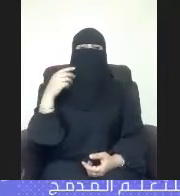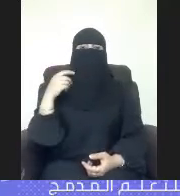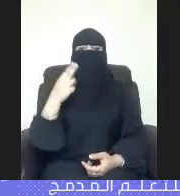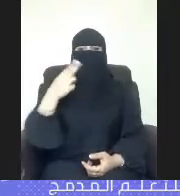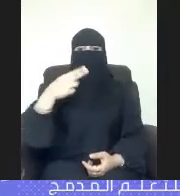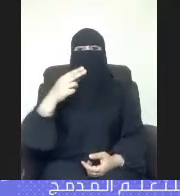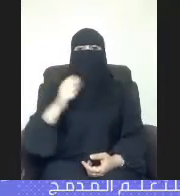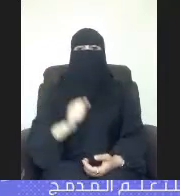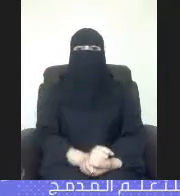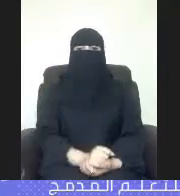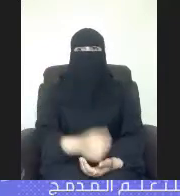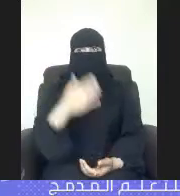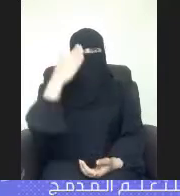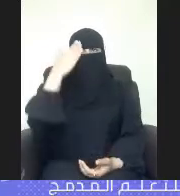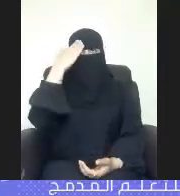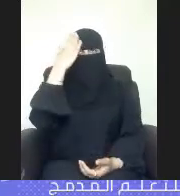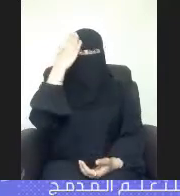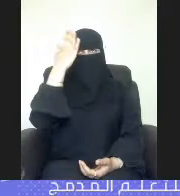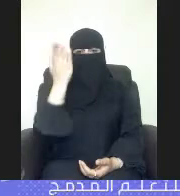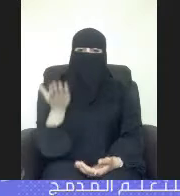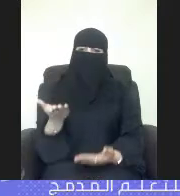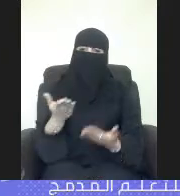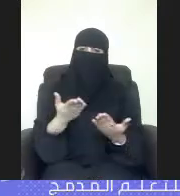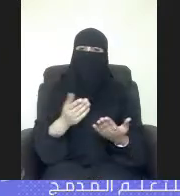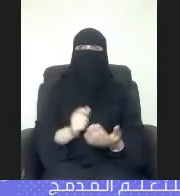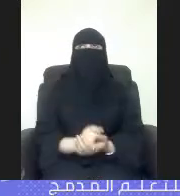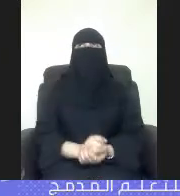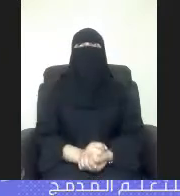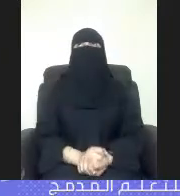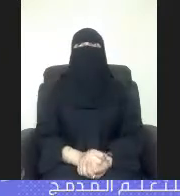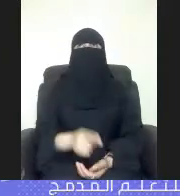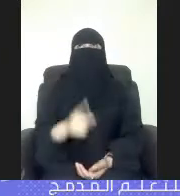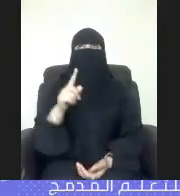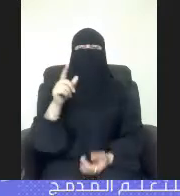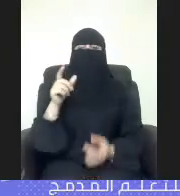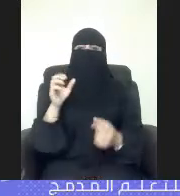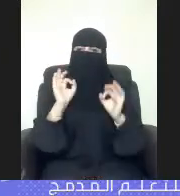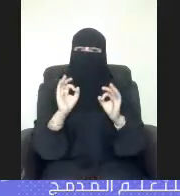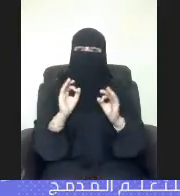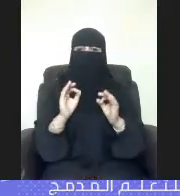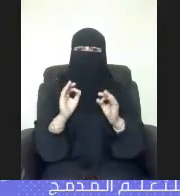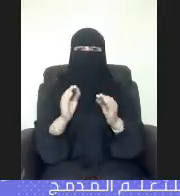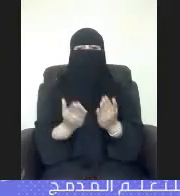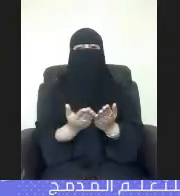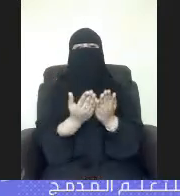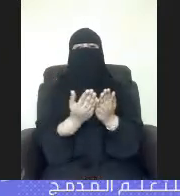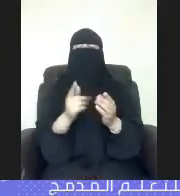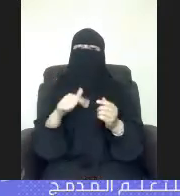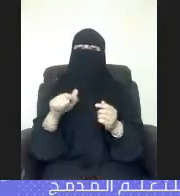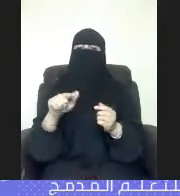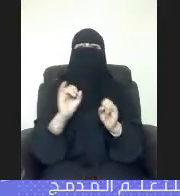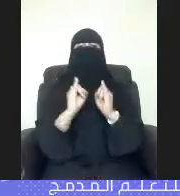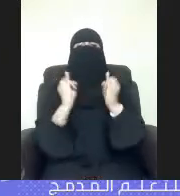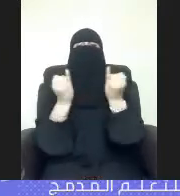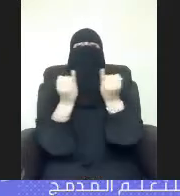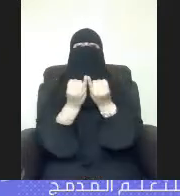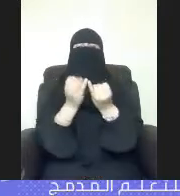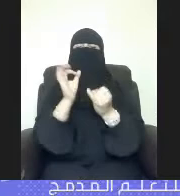التحايا، ويتمنى لهذا الملتقى أن يخرج بتوصيات